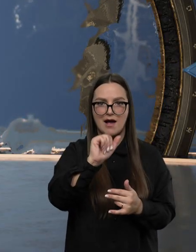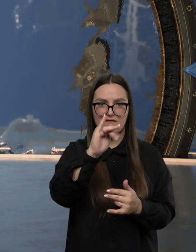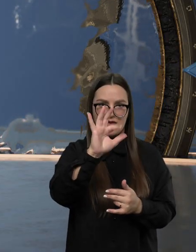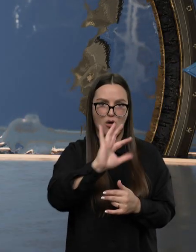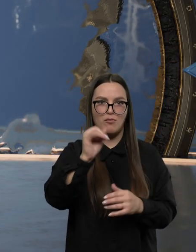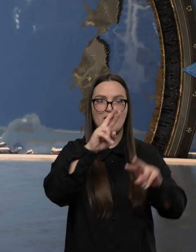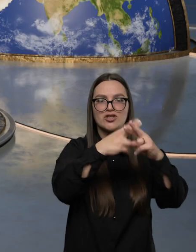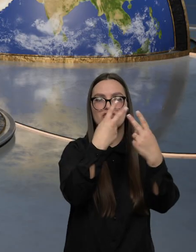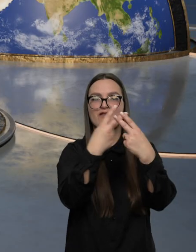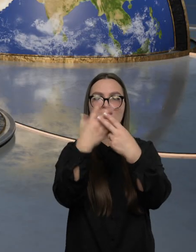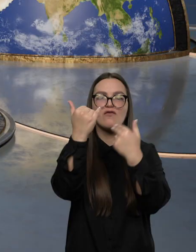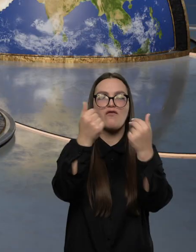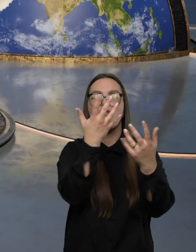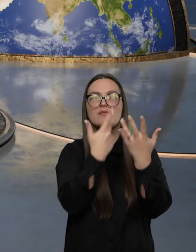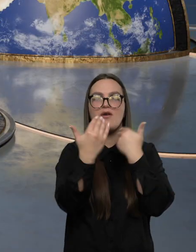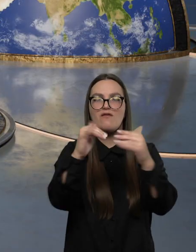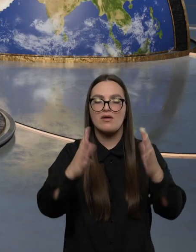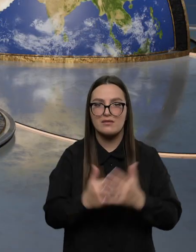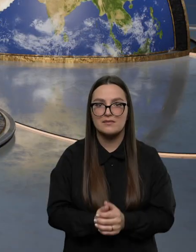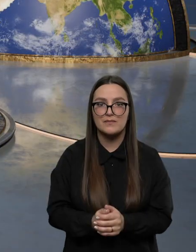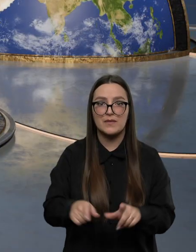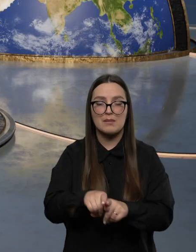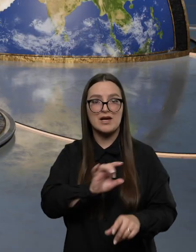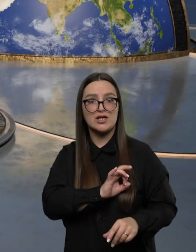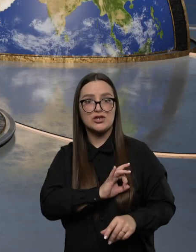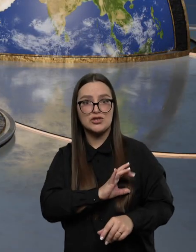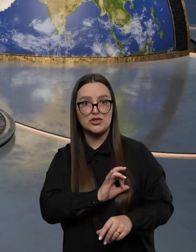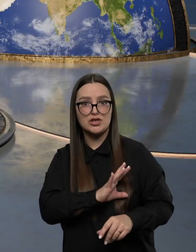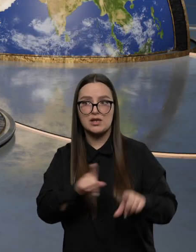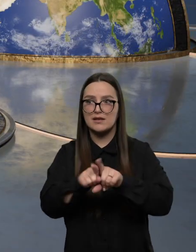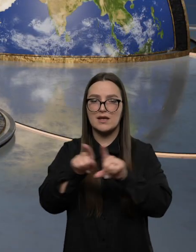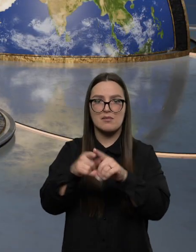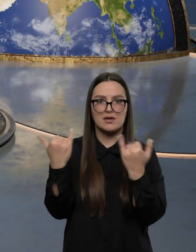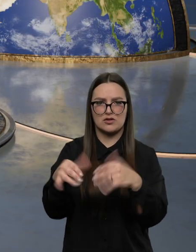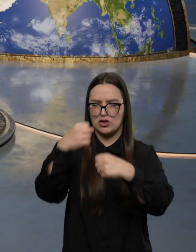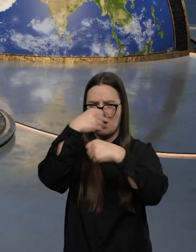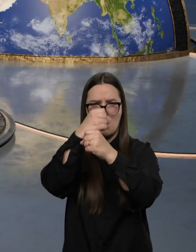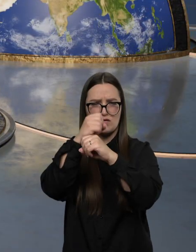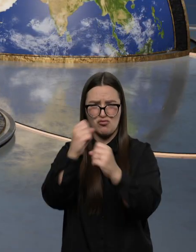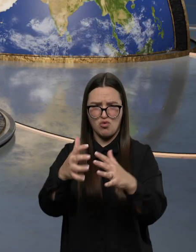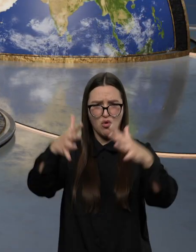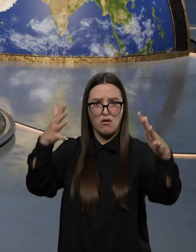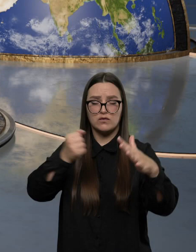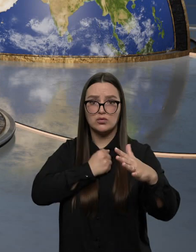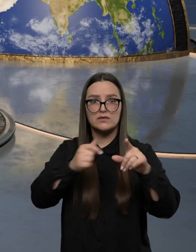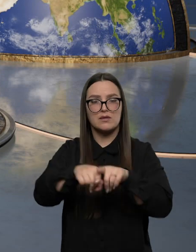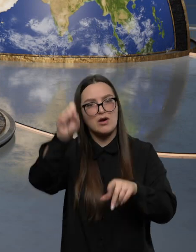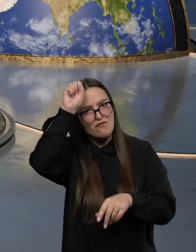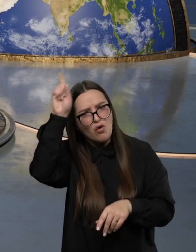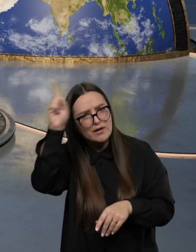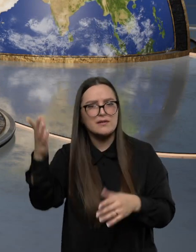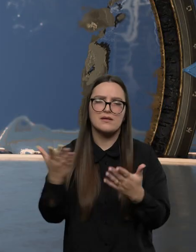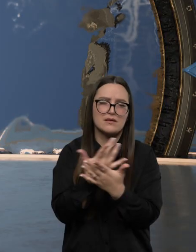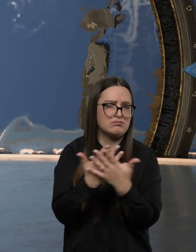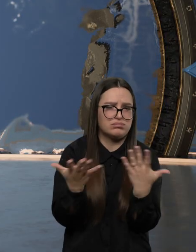žvaigždžių fotometrija. JAV, Čilė turi svarbų teleskopą šiandien pasaulyje, Vokietijai,